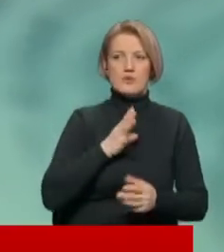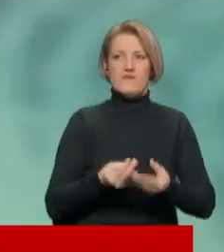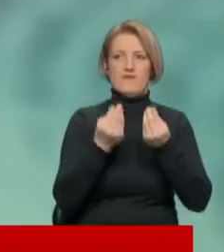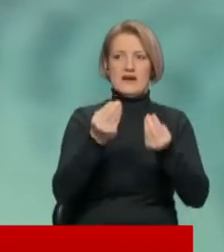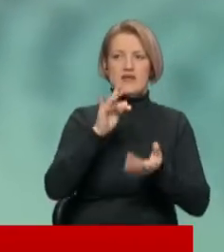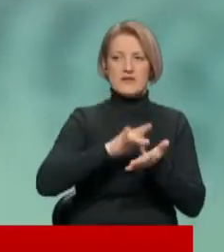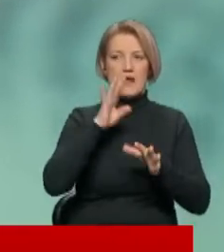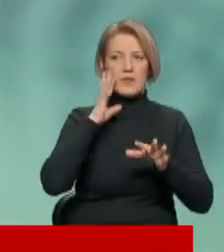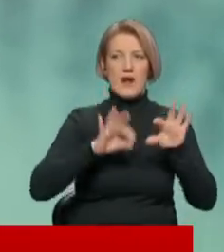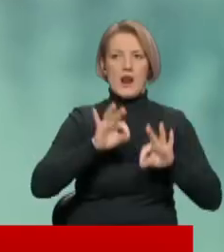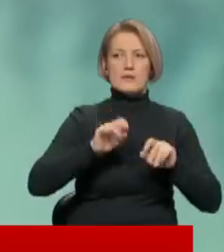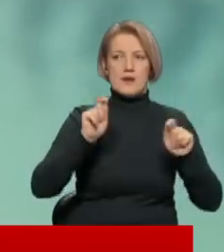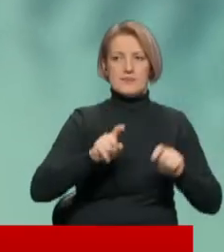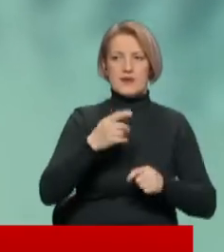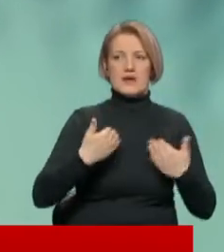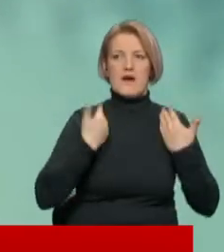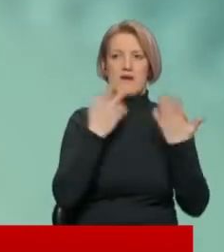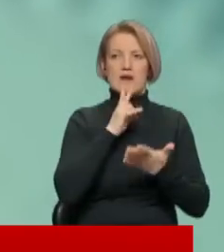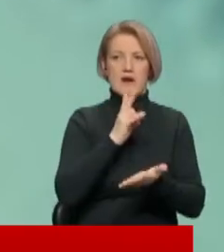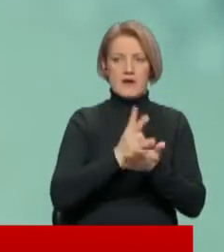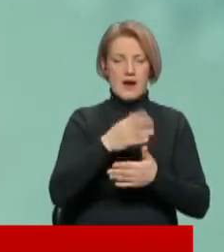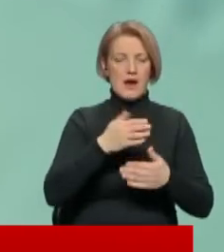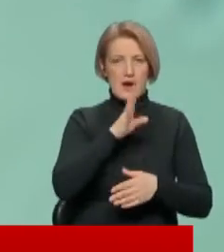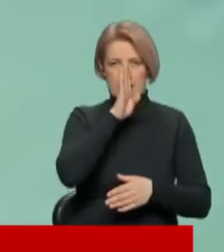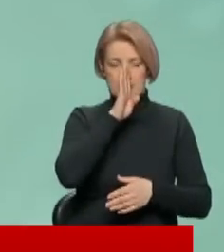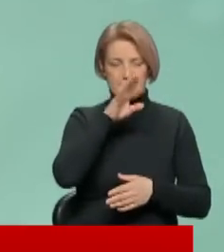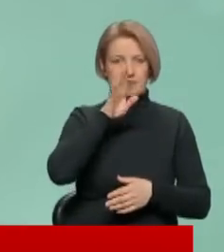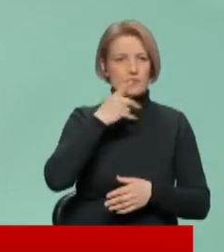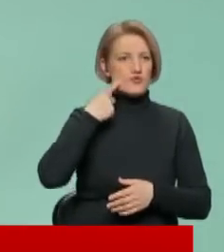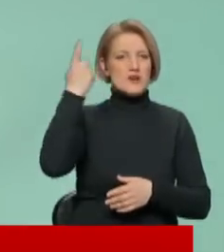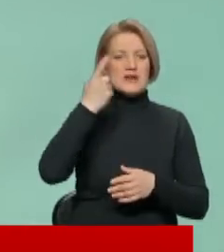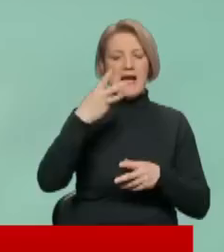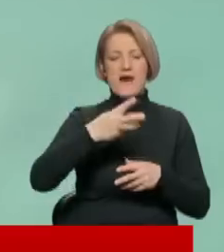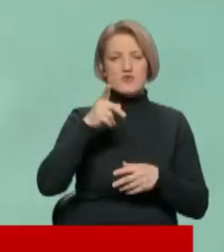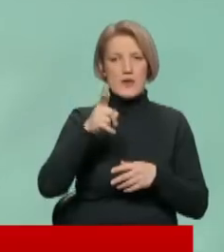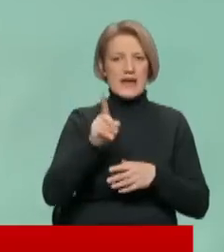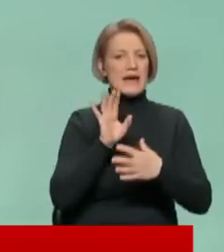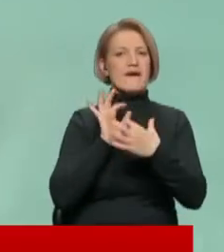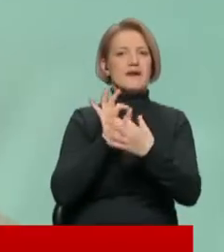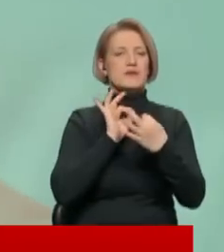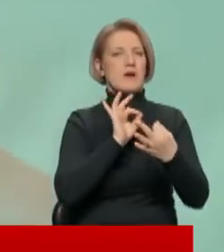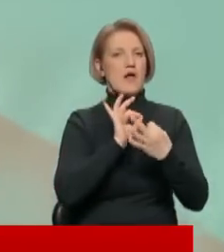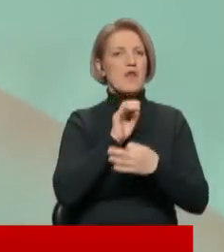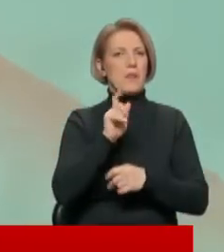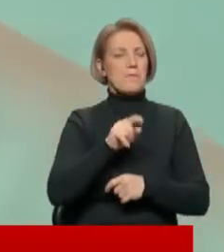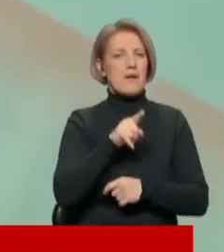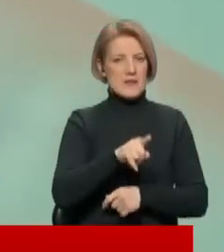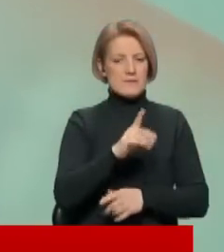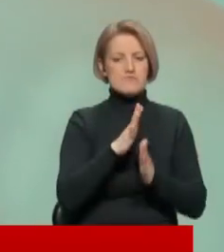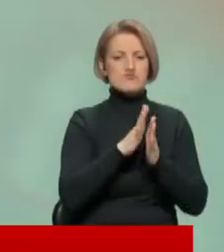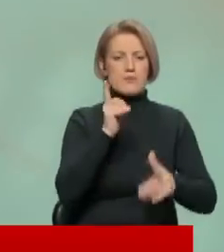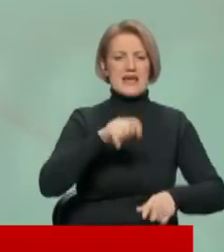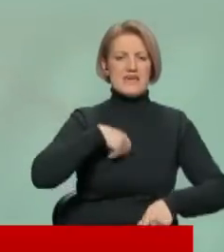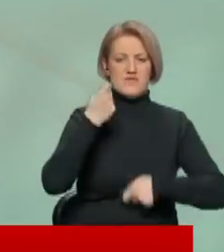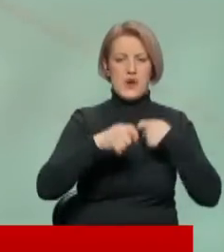değerlendirdi yargı kararını Adalet Bakanlığı ile ya da Cumhurbaşkanı Recep Tayyip Erdoğan'la irtibatlandıranların büyük bir